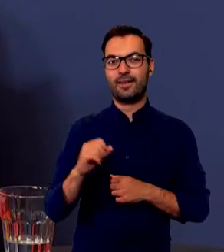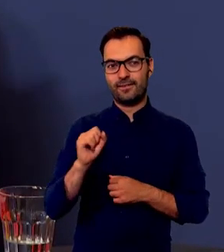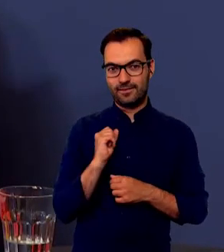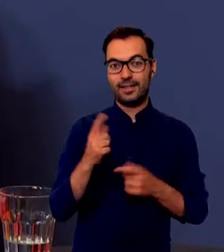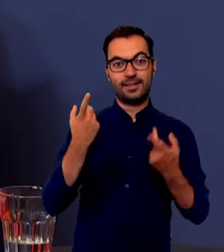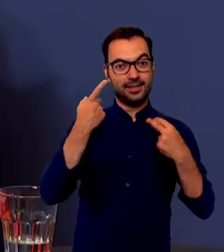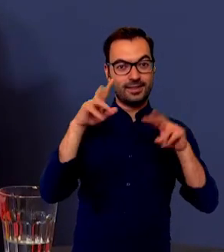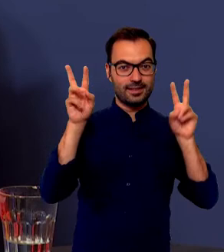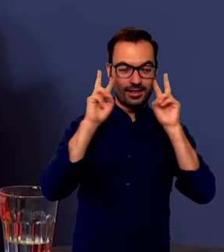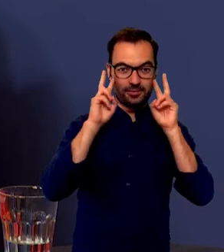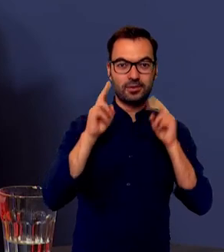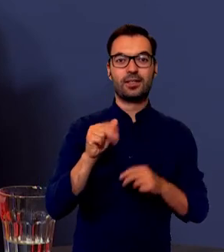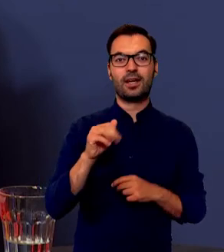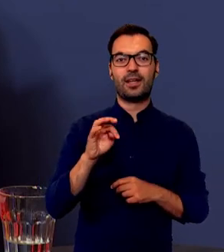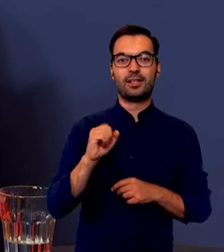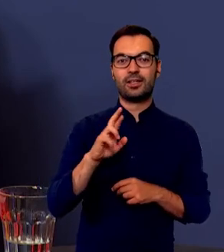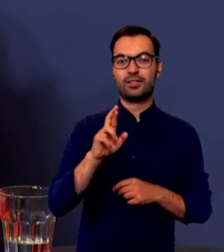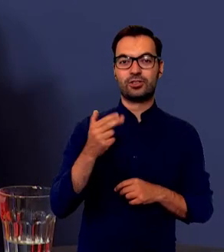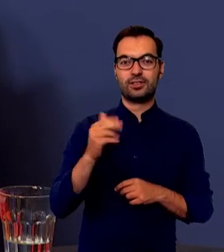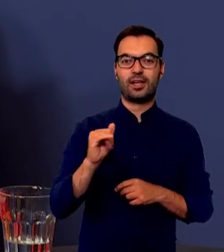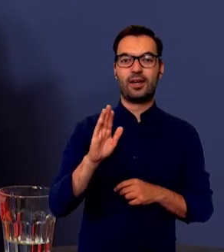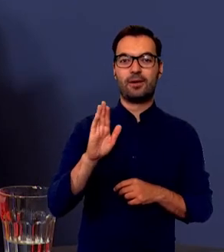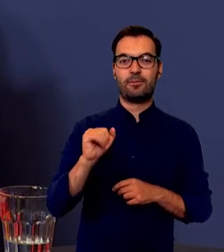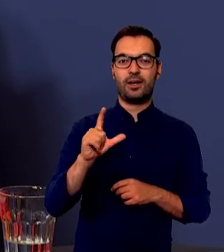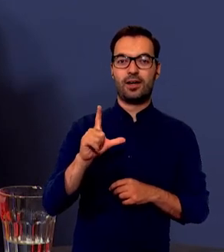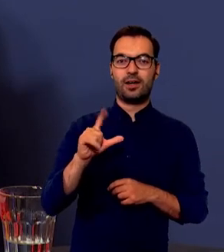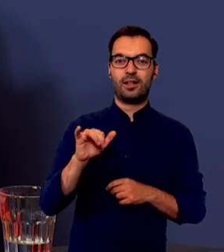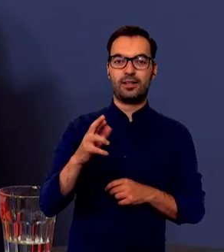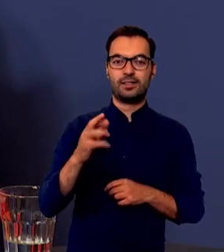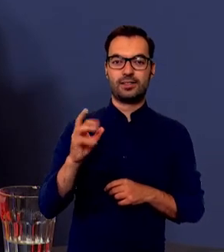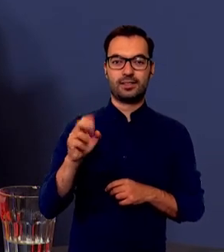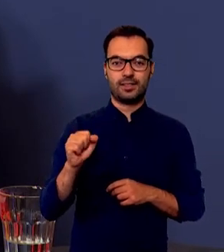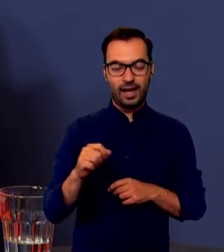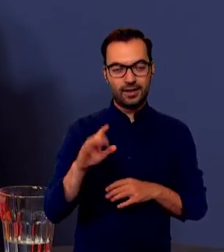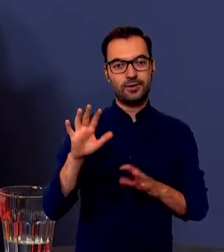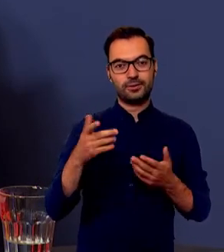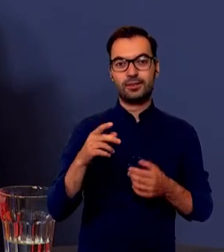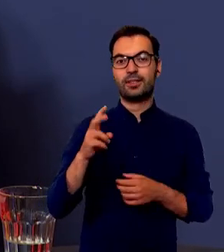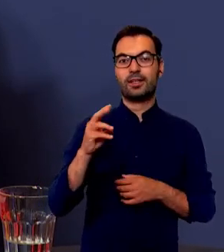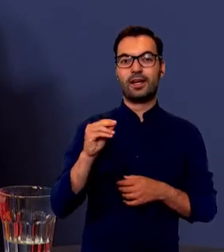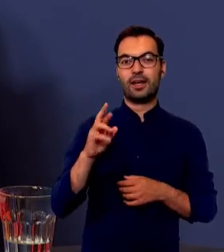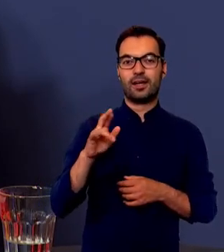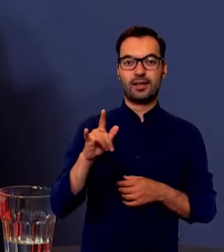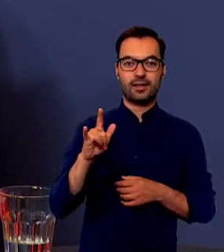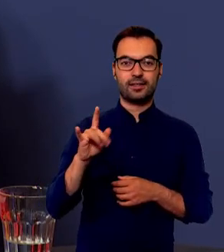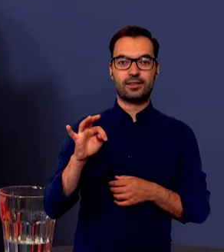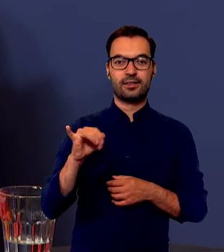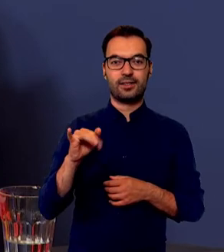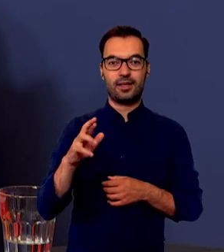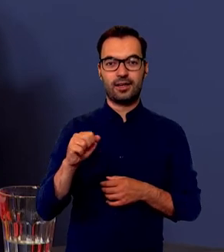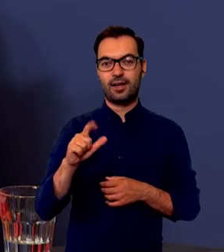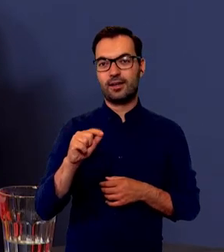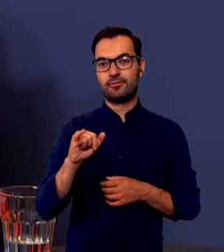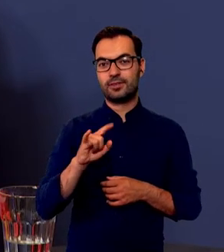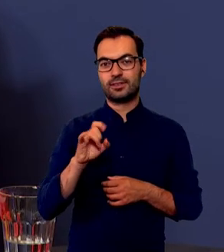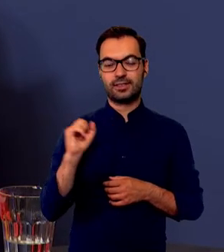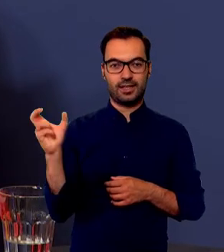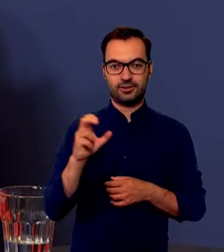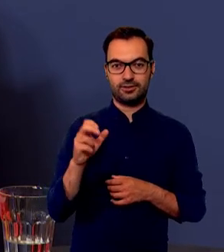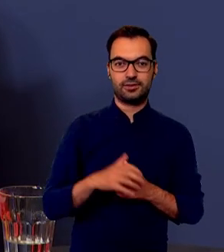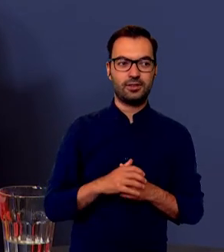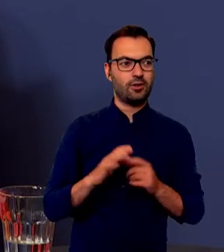bardzo przyjemną niespodziankę. Katarzyna Barlińska, więc doskonale wam znana jako Herytiera Pizgacz ze swoją kolejną